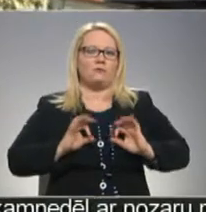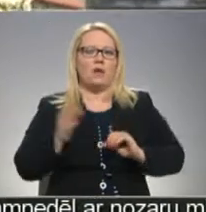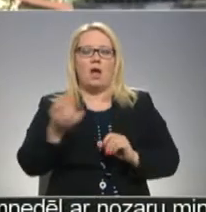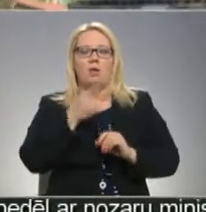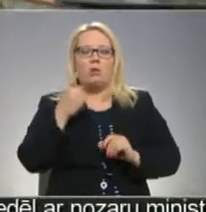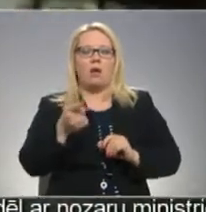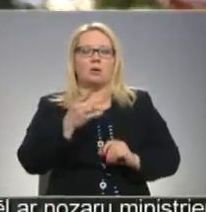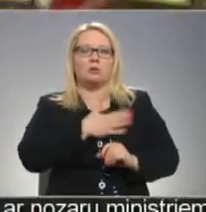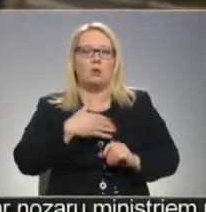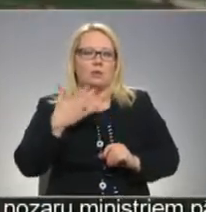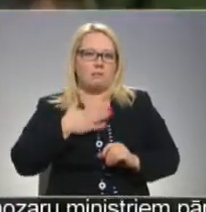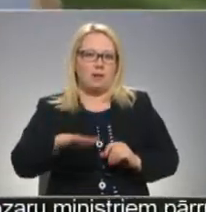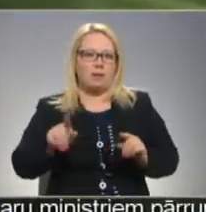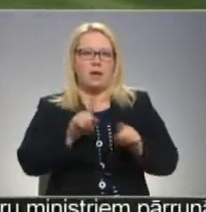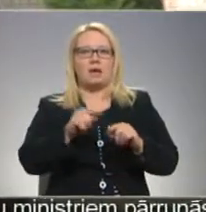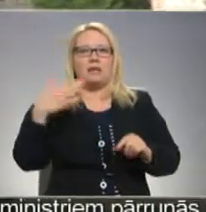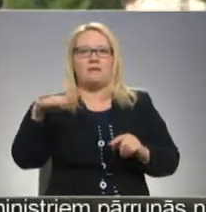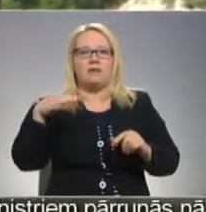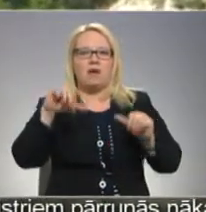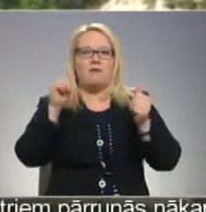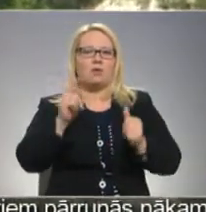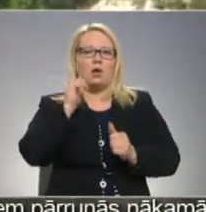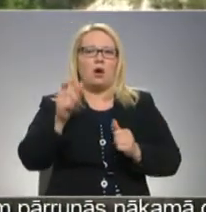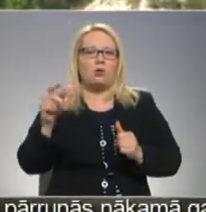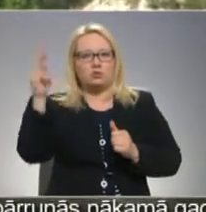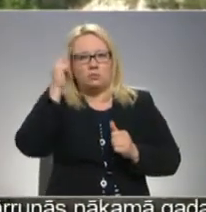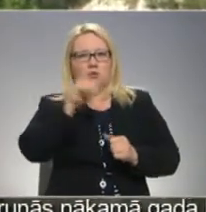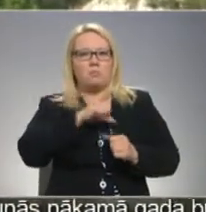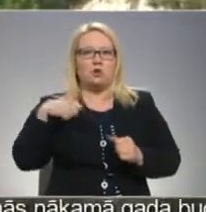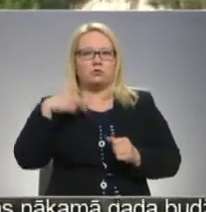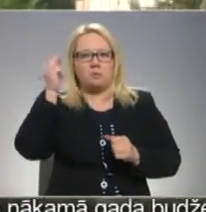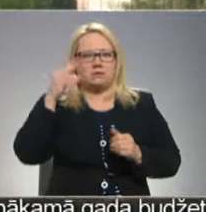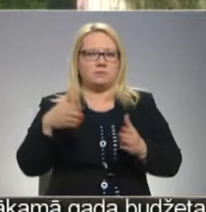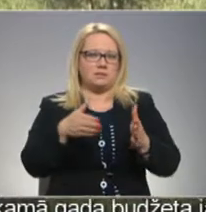viņiem ļoti patīk. Arī video veidošanu jaunieši apguvuši pašmācības ceļā.